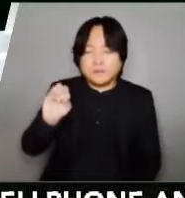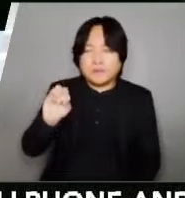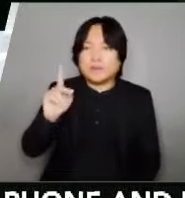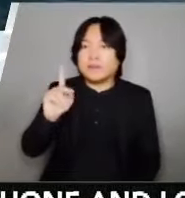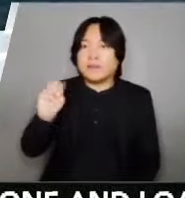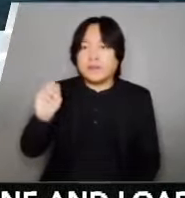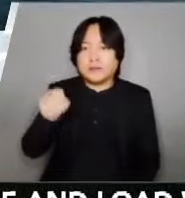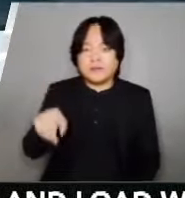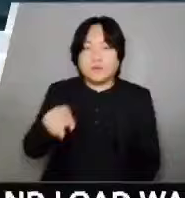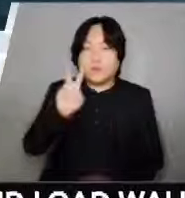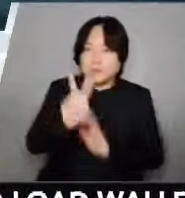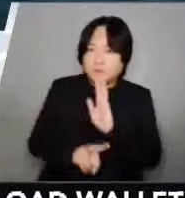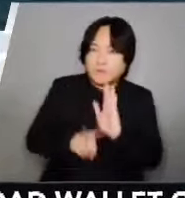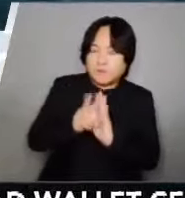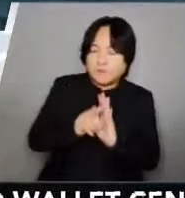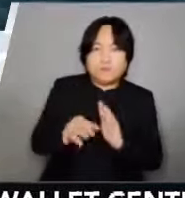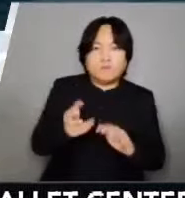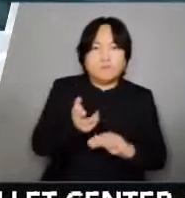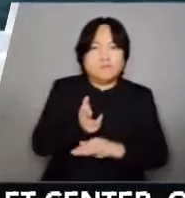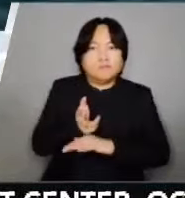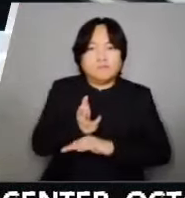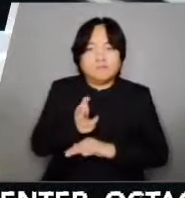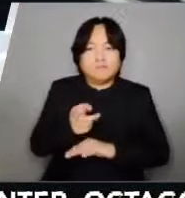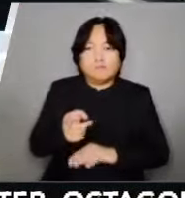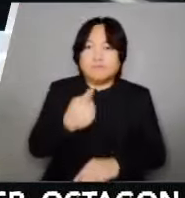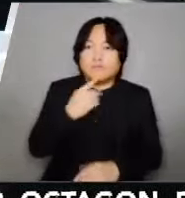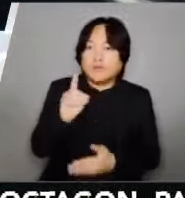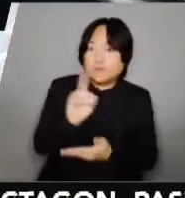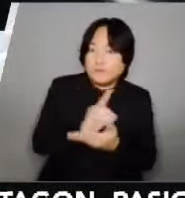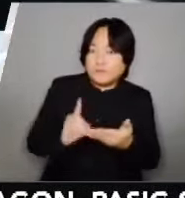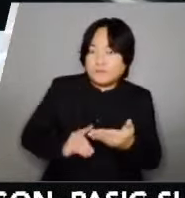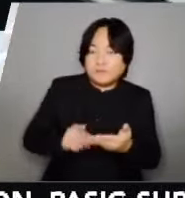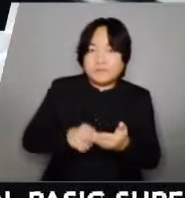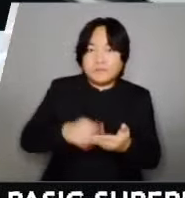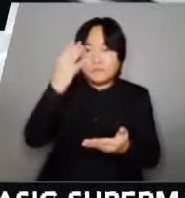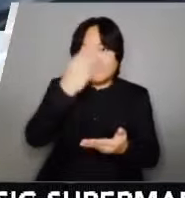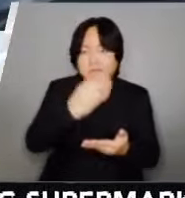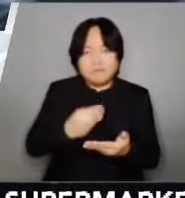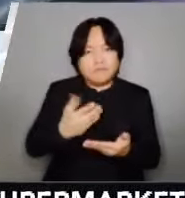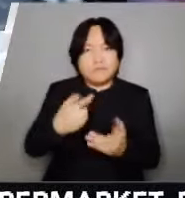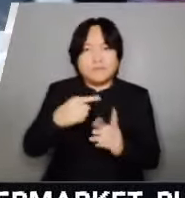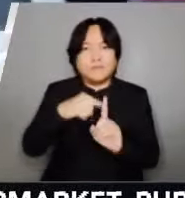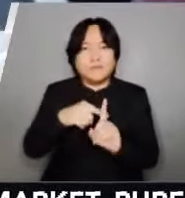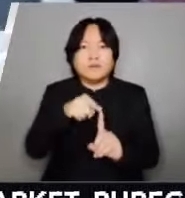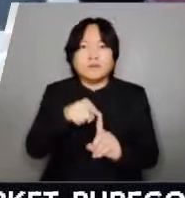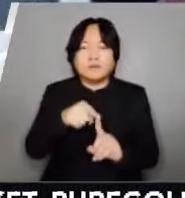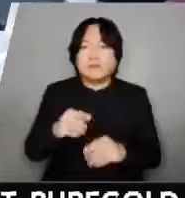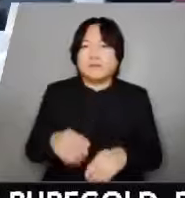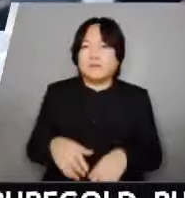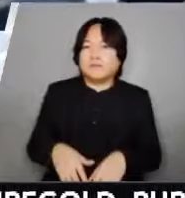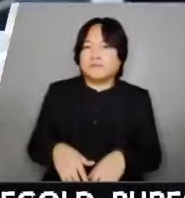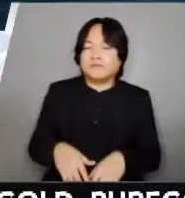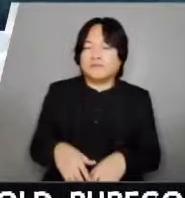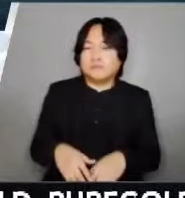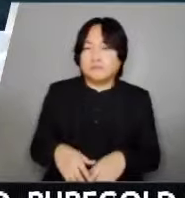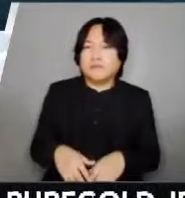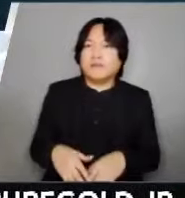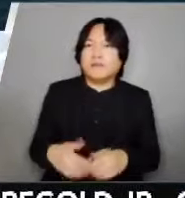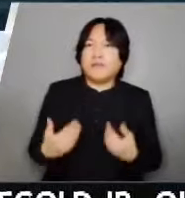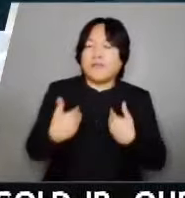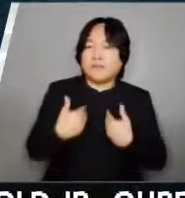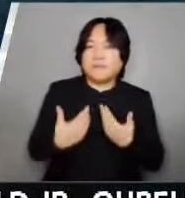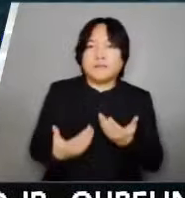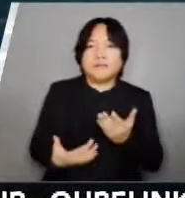record. Hindi lang daw disenyo ang angat dyan dahil eco-friendly din daw yan. Malaki kasi ang bawas sa